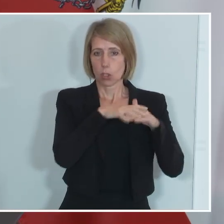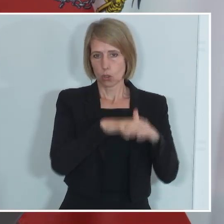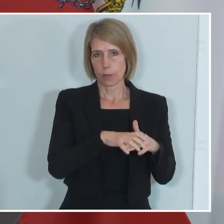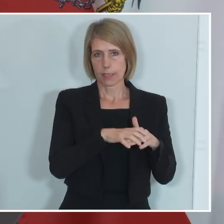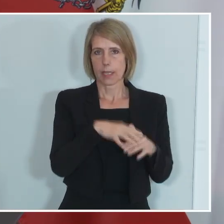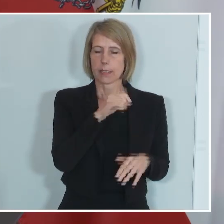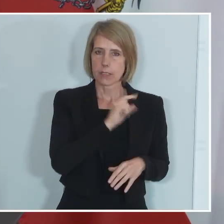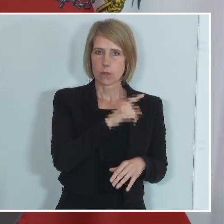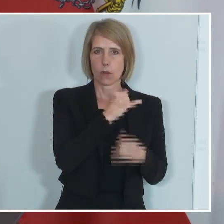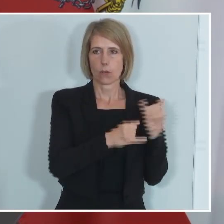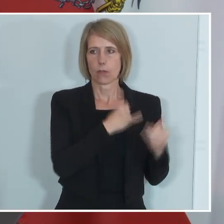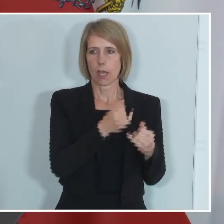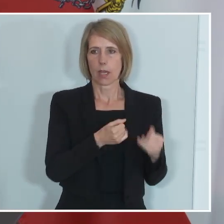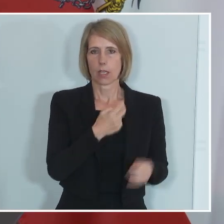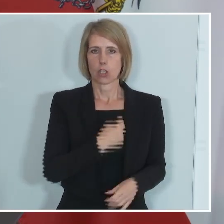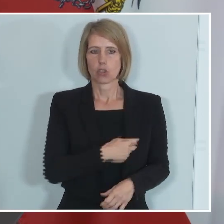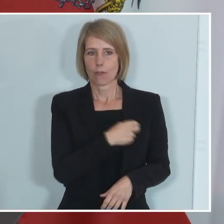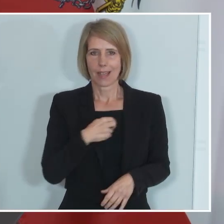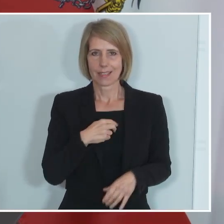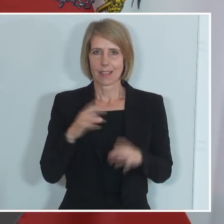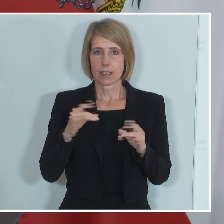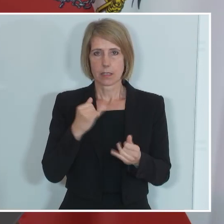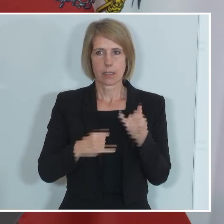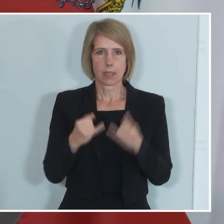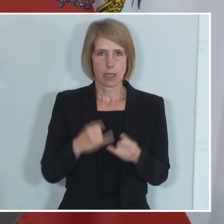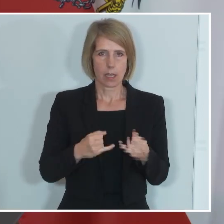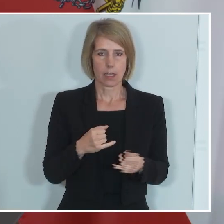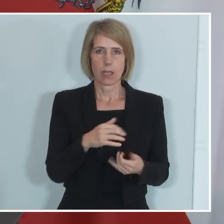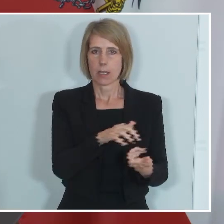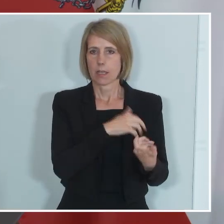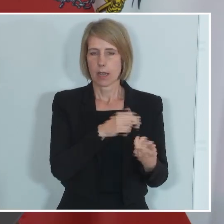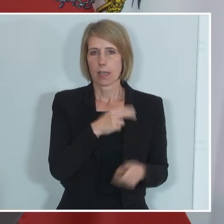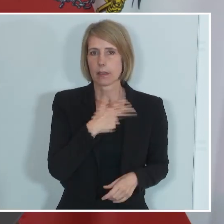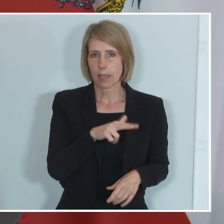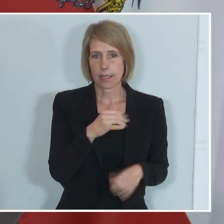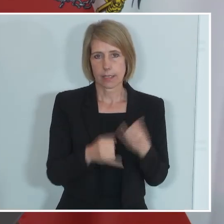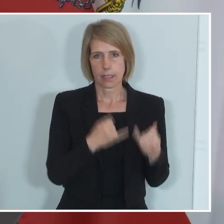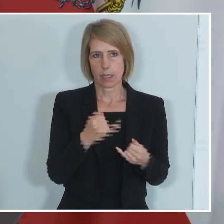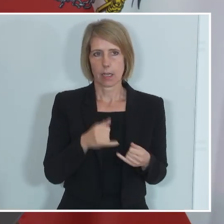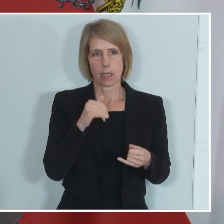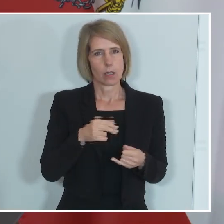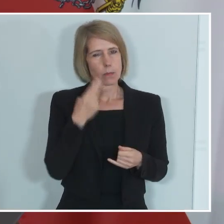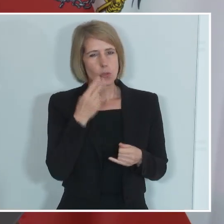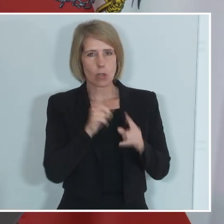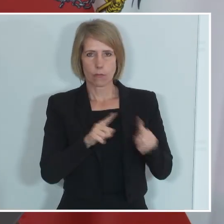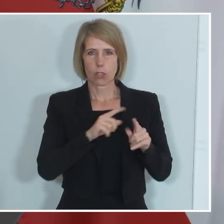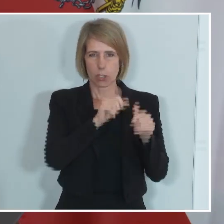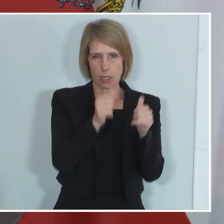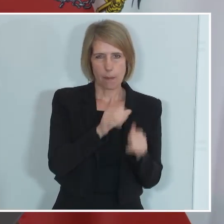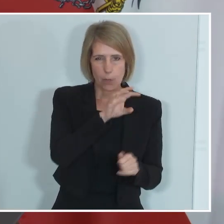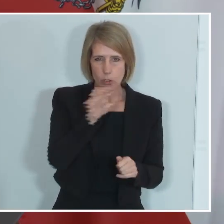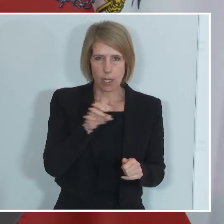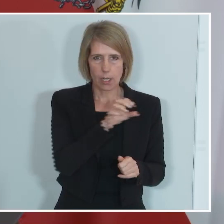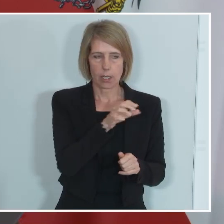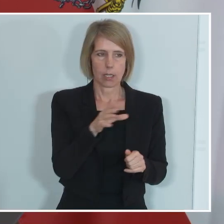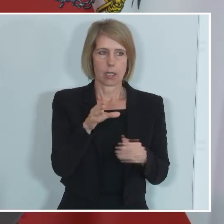auch nicht EU, aber Europa hat 10 Jahre, in Irland ist es bei 13 Jahren. Ich glaube, man sollte sich hier schon verschiedene Modelle anschauen und vor allem auch mit